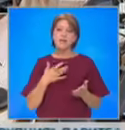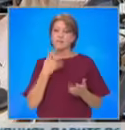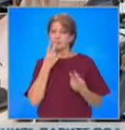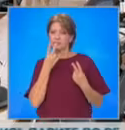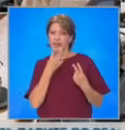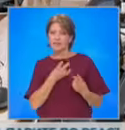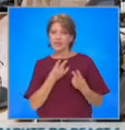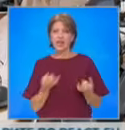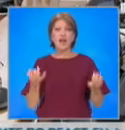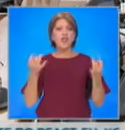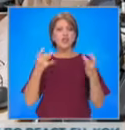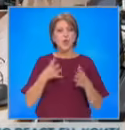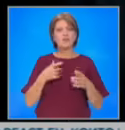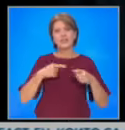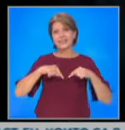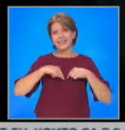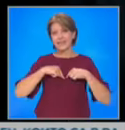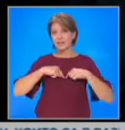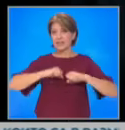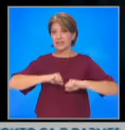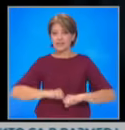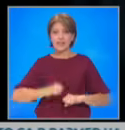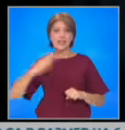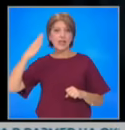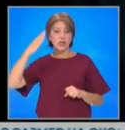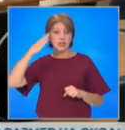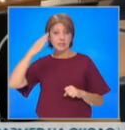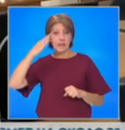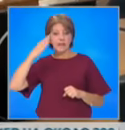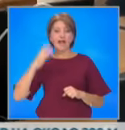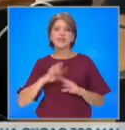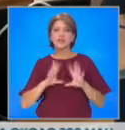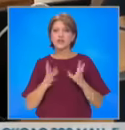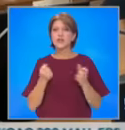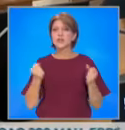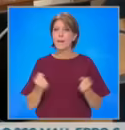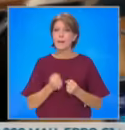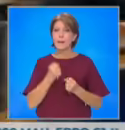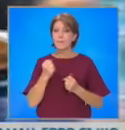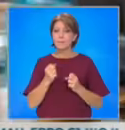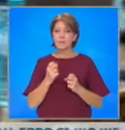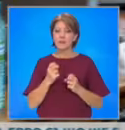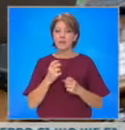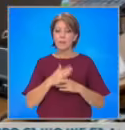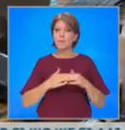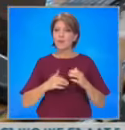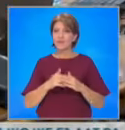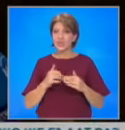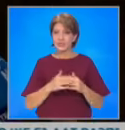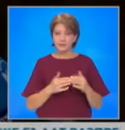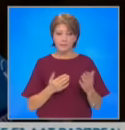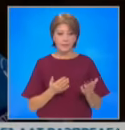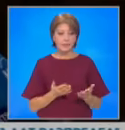предвидено новите кадровици на съдебната власт да могат да изпълняват и магистратските си професии, но при по-ниска натовареност по време на мандата им в